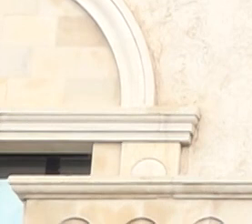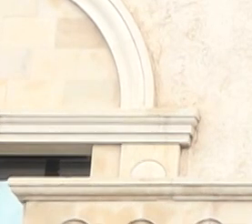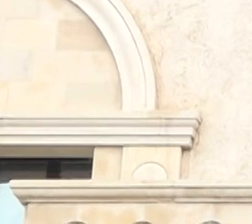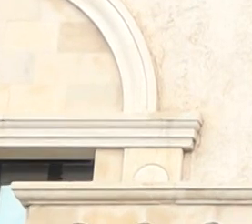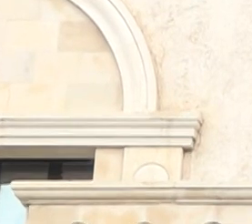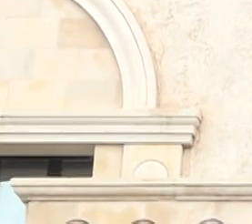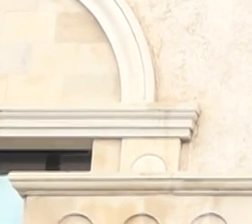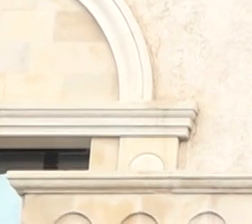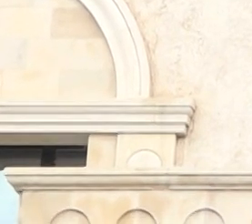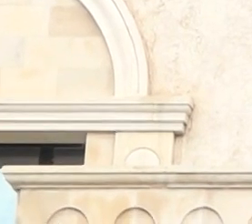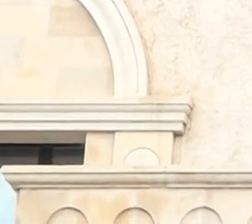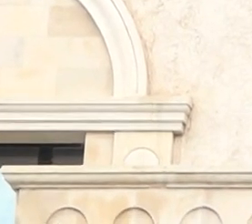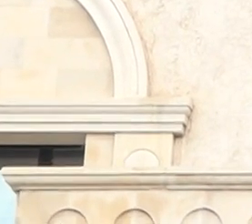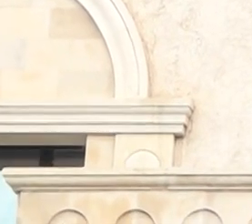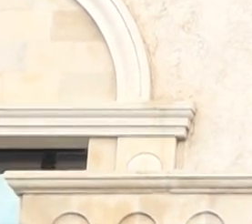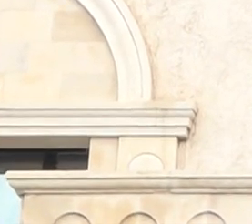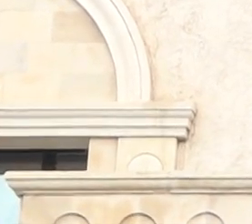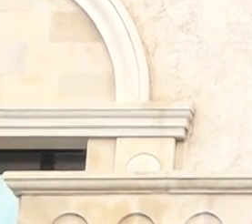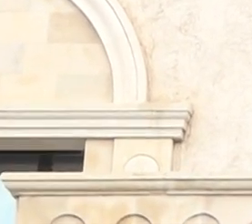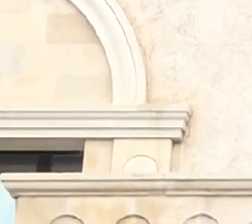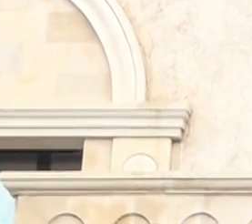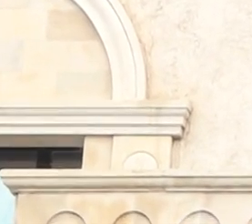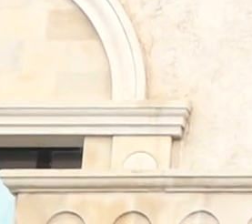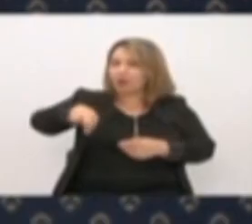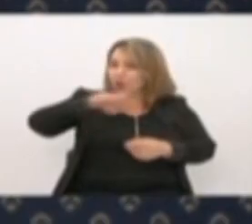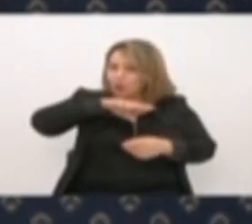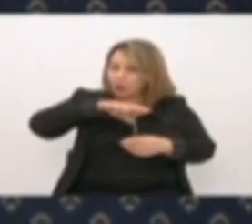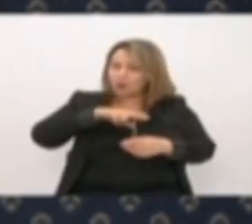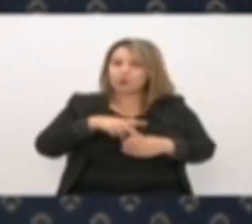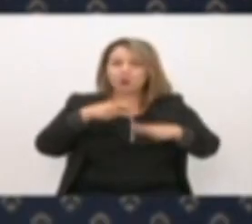المعالجه من قبل السلطات القضائيه الاجنبيه